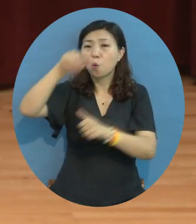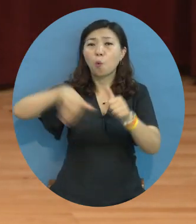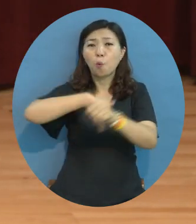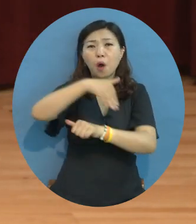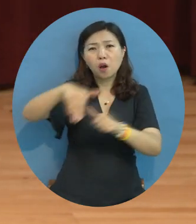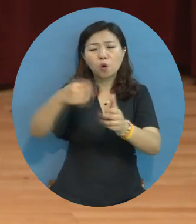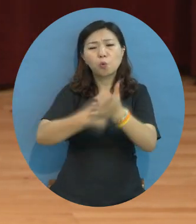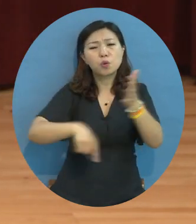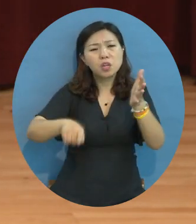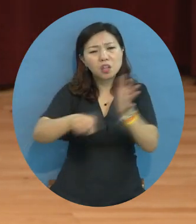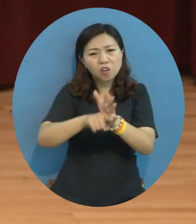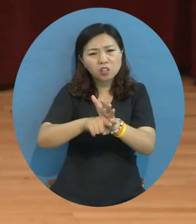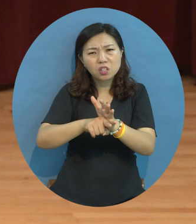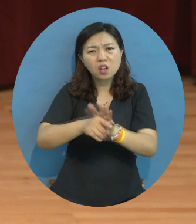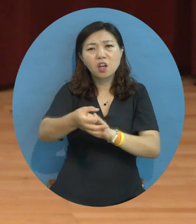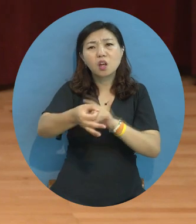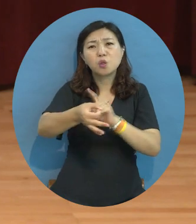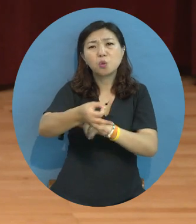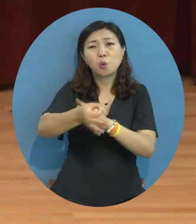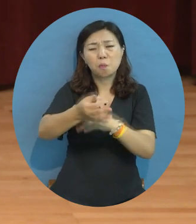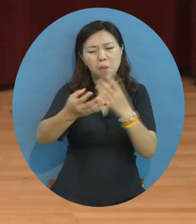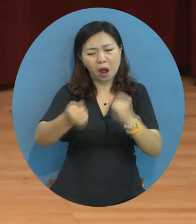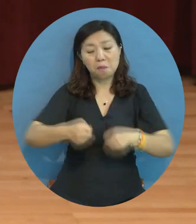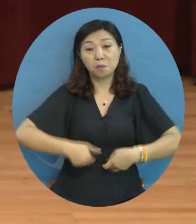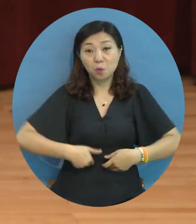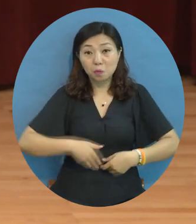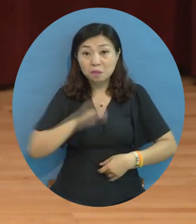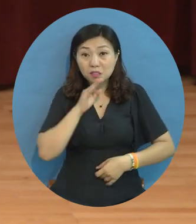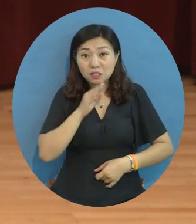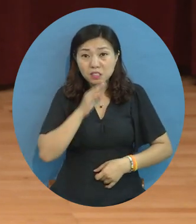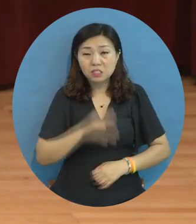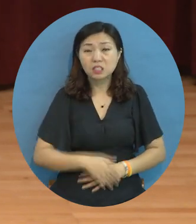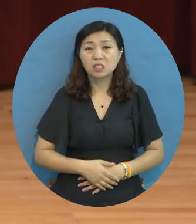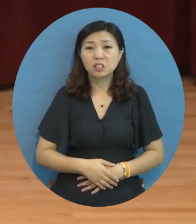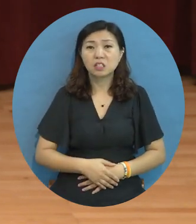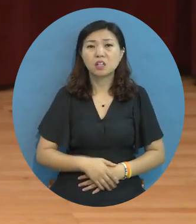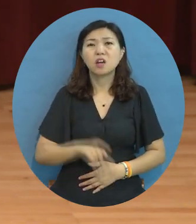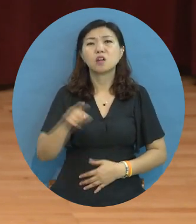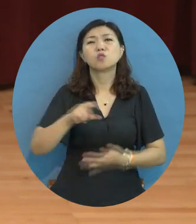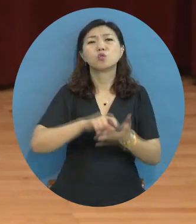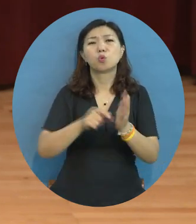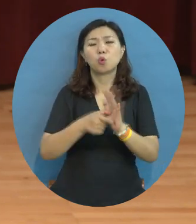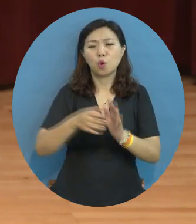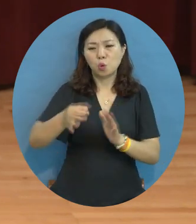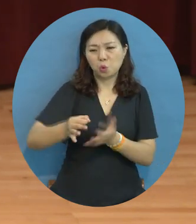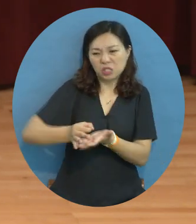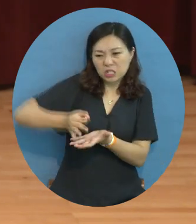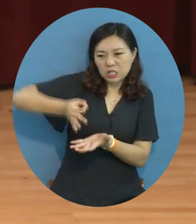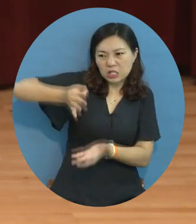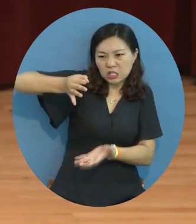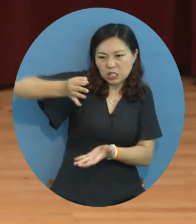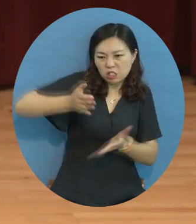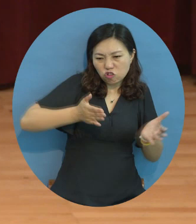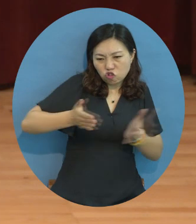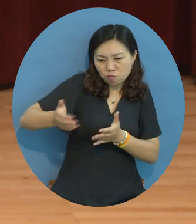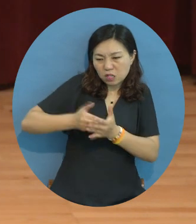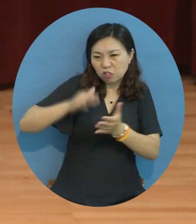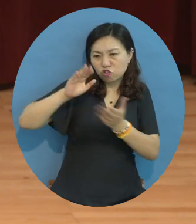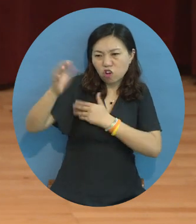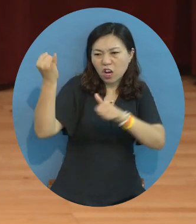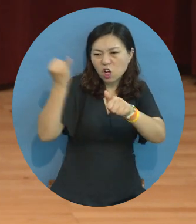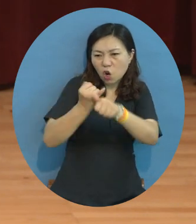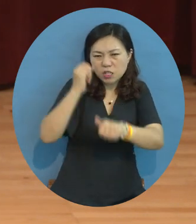환경을 만들려고 그러면 돈이 많이 들어요? 안 들어요? 많이 들지. 그 정도로 준비해가 갈라니까